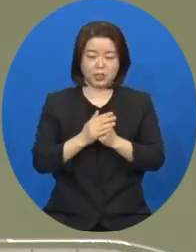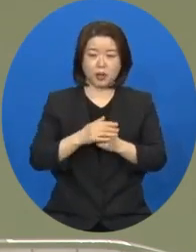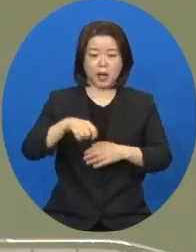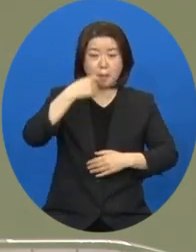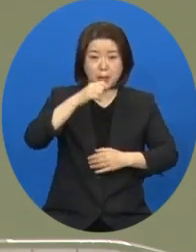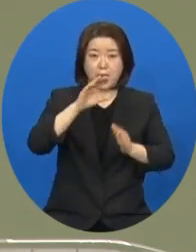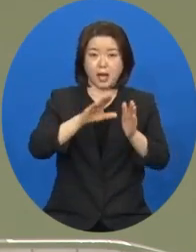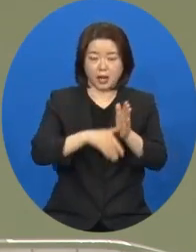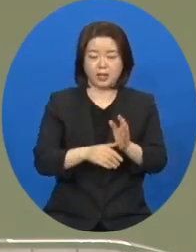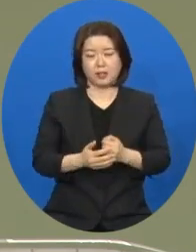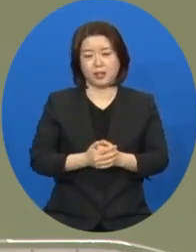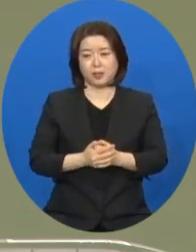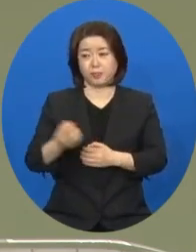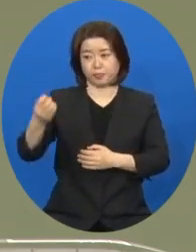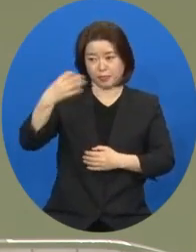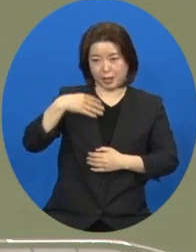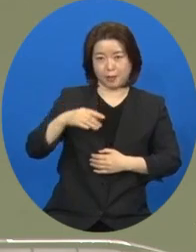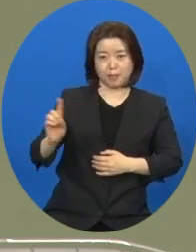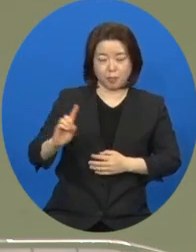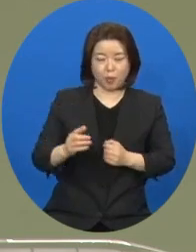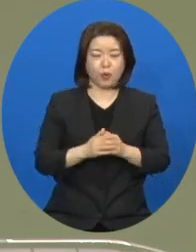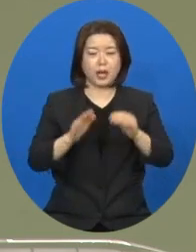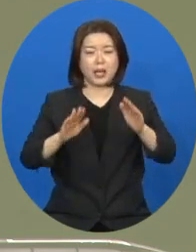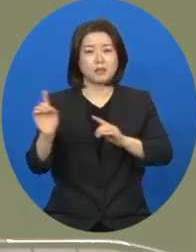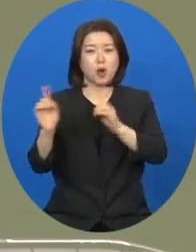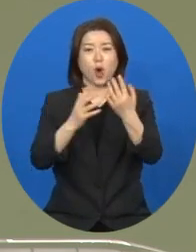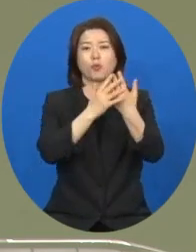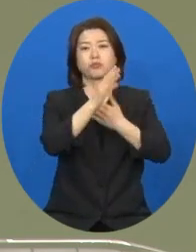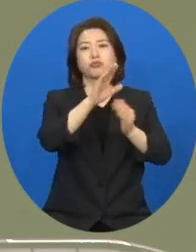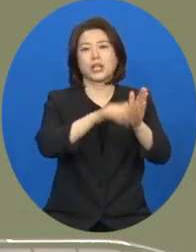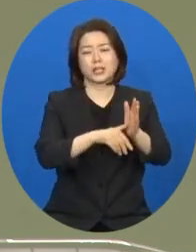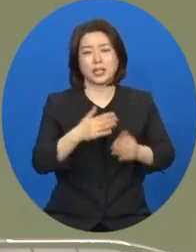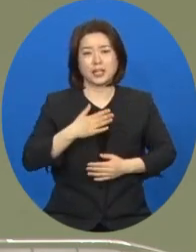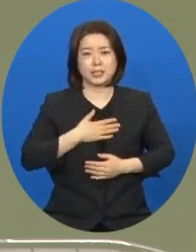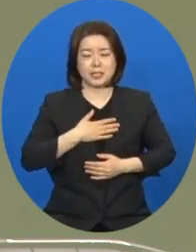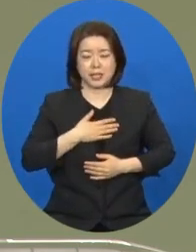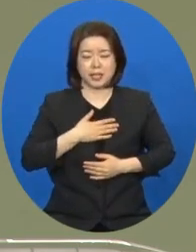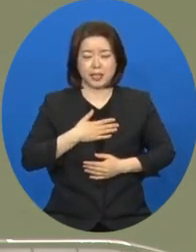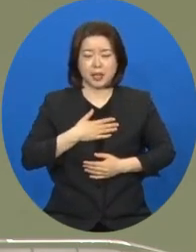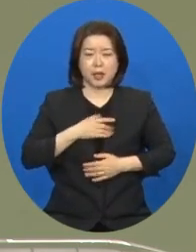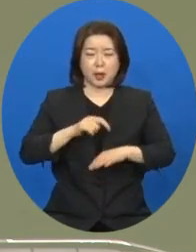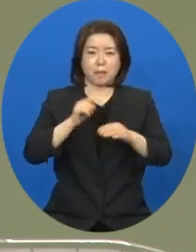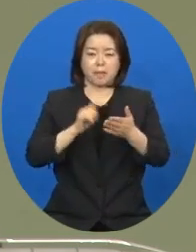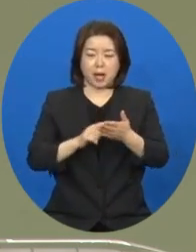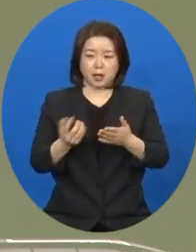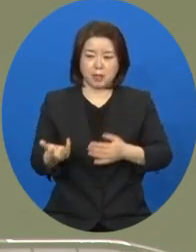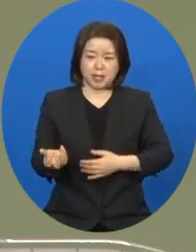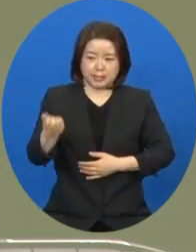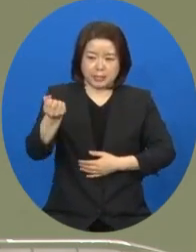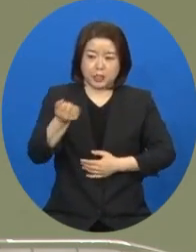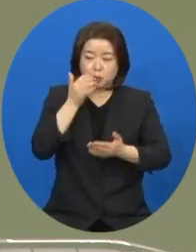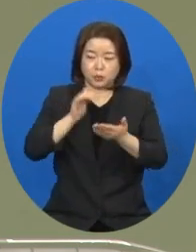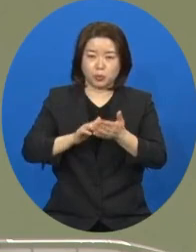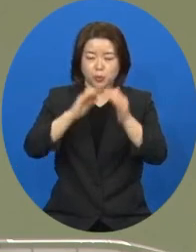그러시더라고요. 유 목사님, 이번 부흥회 때 제 마음에 들었던 돌을 다